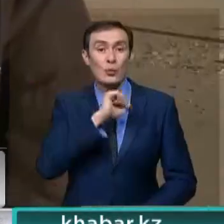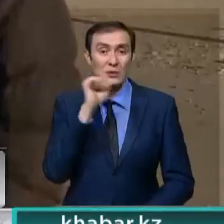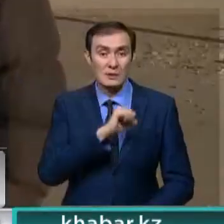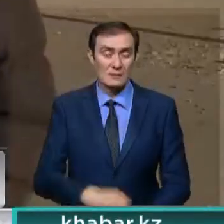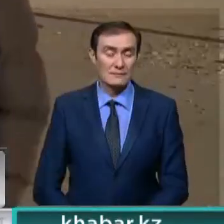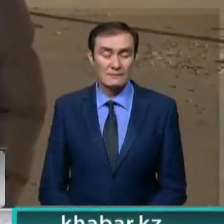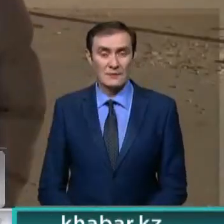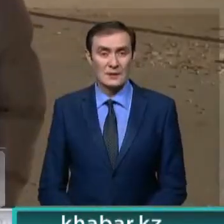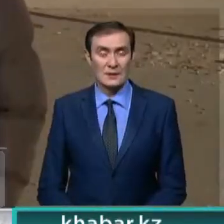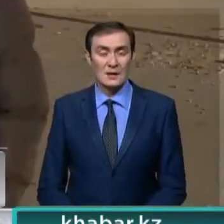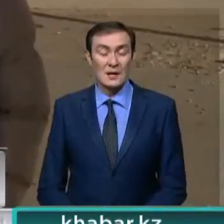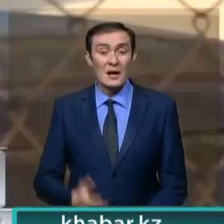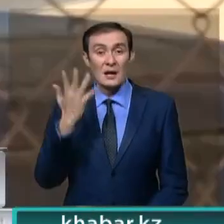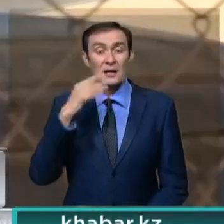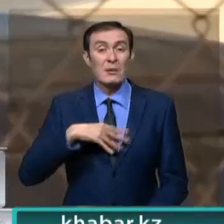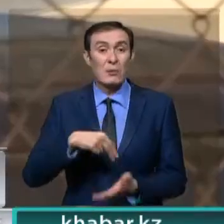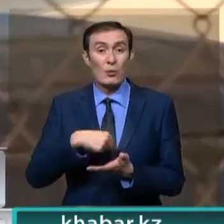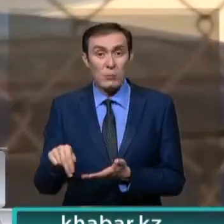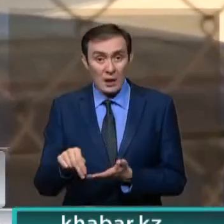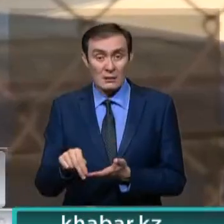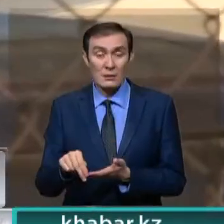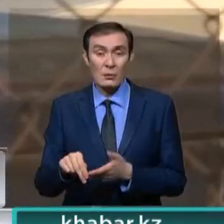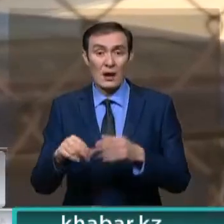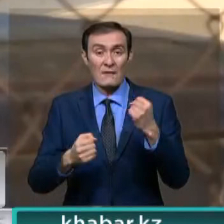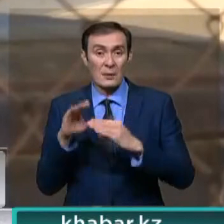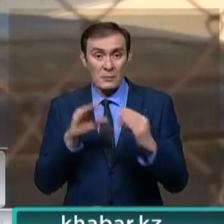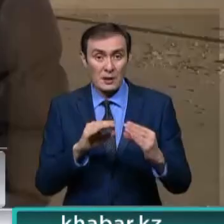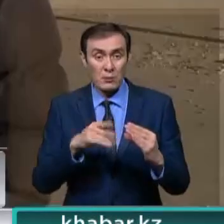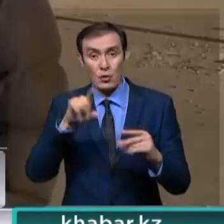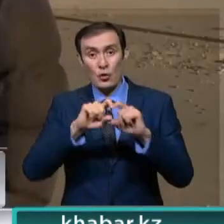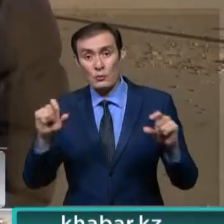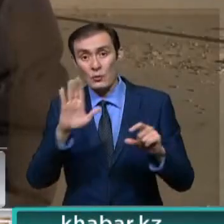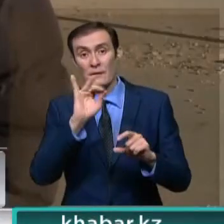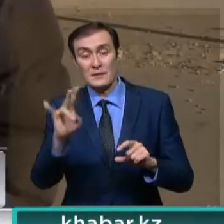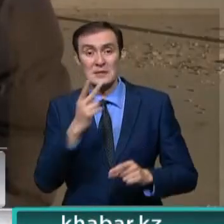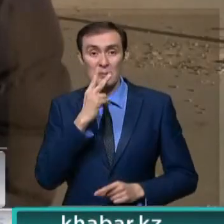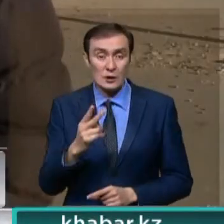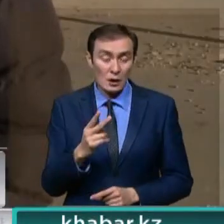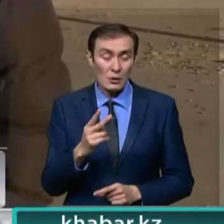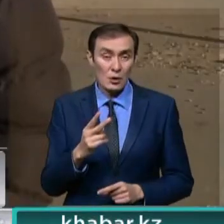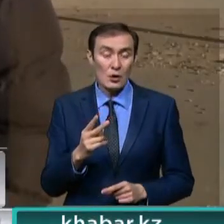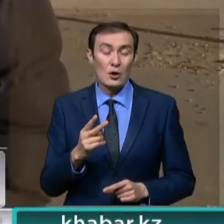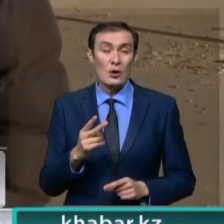Когда приобретал автомобиль, пробивал по номерам и по ВИН-номеру